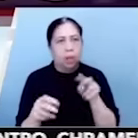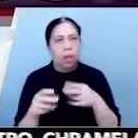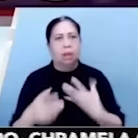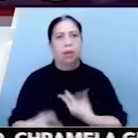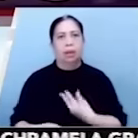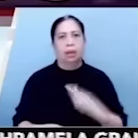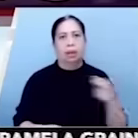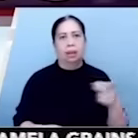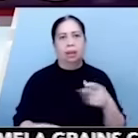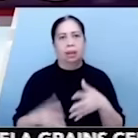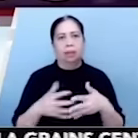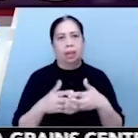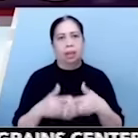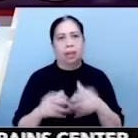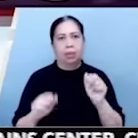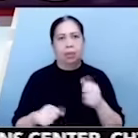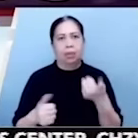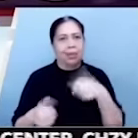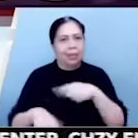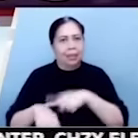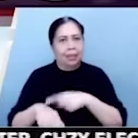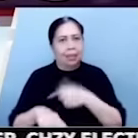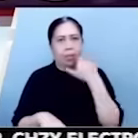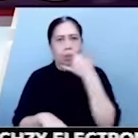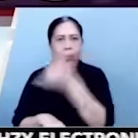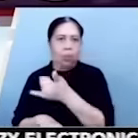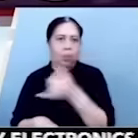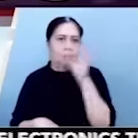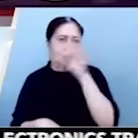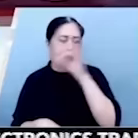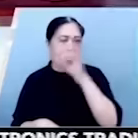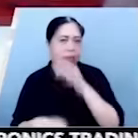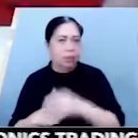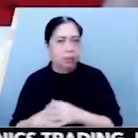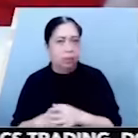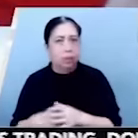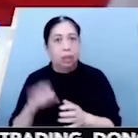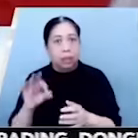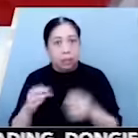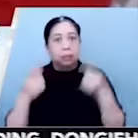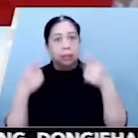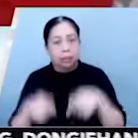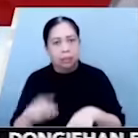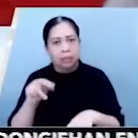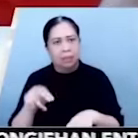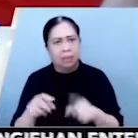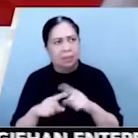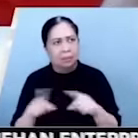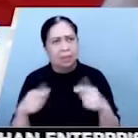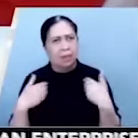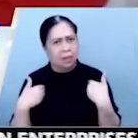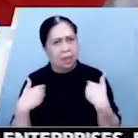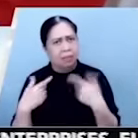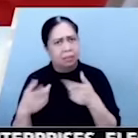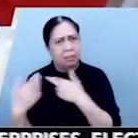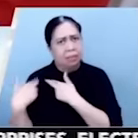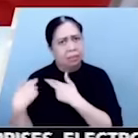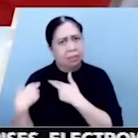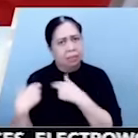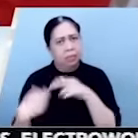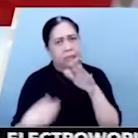pwedeng tawagan yun ng mga Filipino forces kung sakaling kailangan. Mayroon din po tayong obligation and responsibility